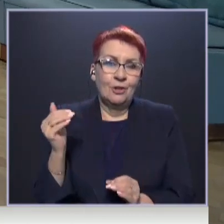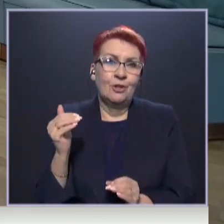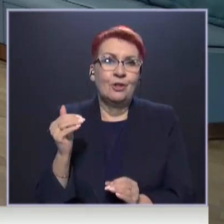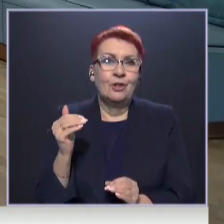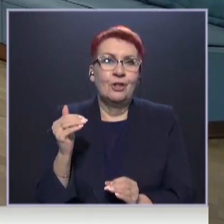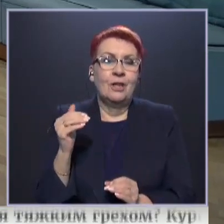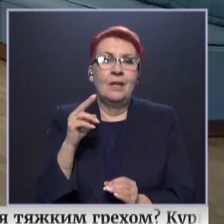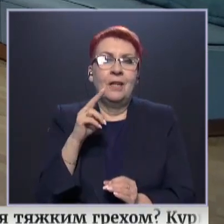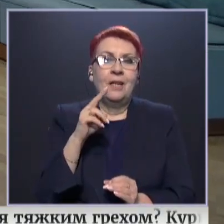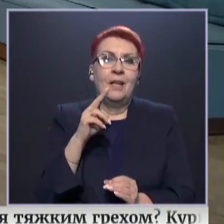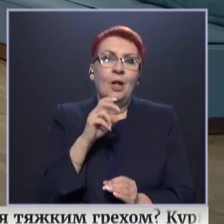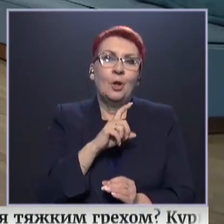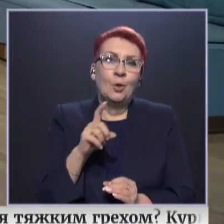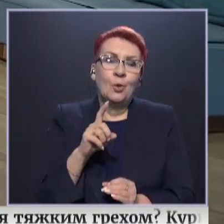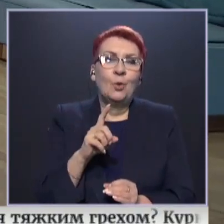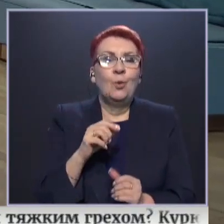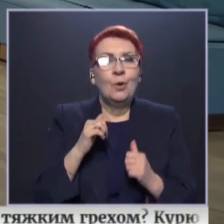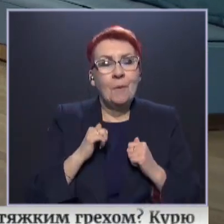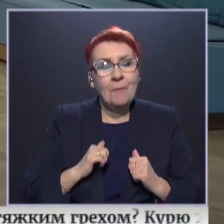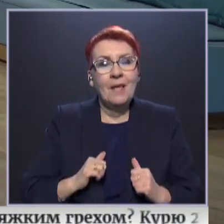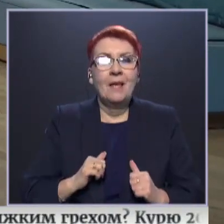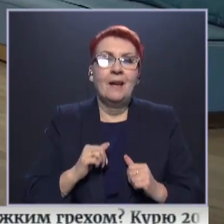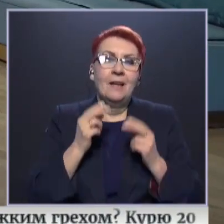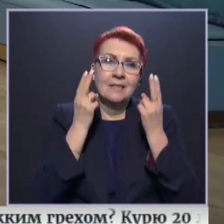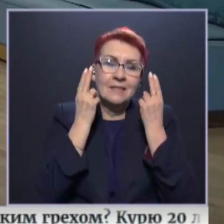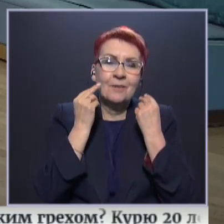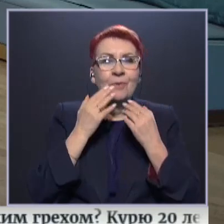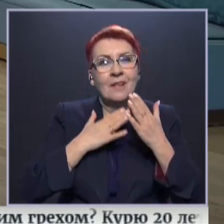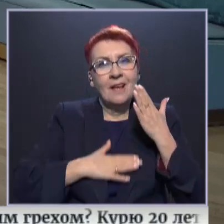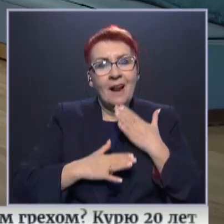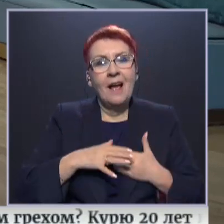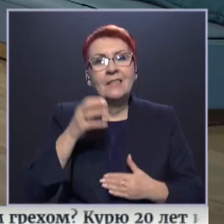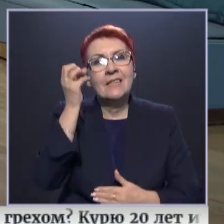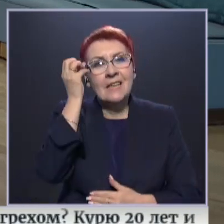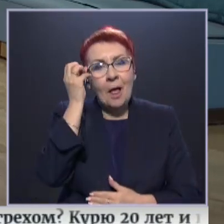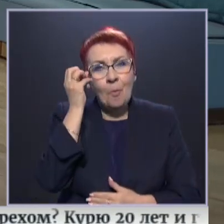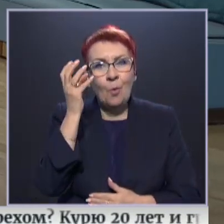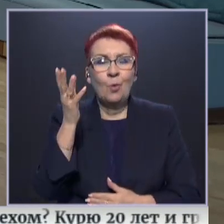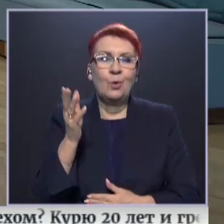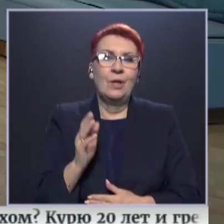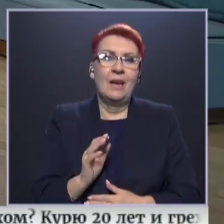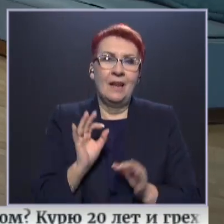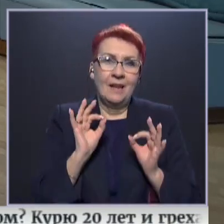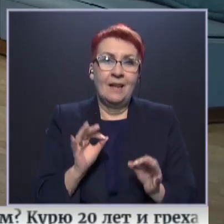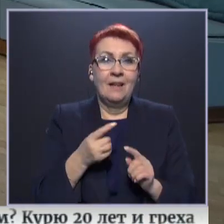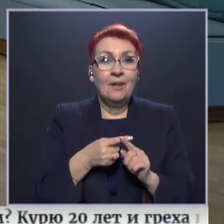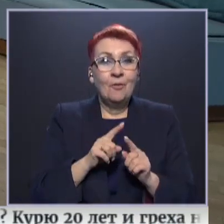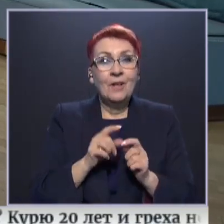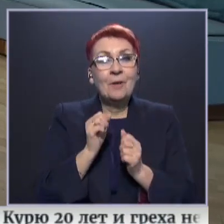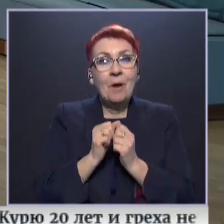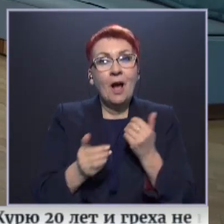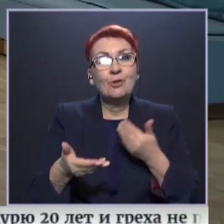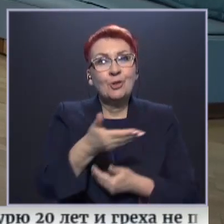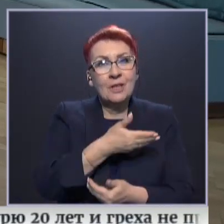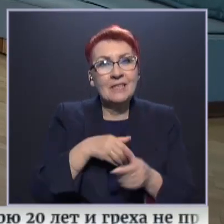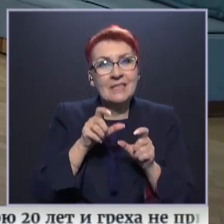мира, тишины, кротости, целомудрия, радости. В этом каждый из нас